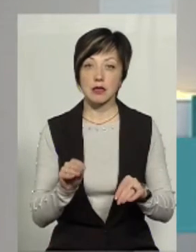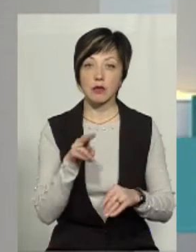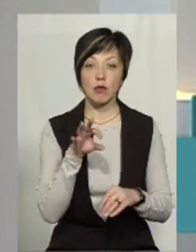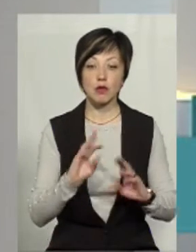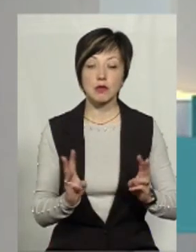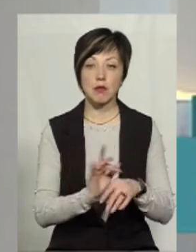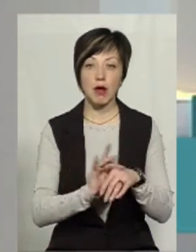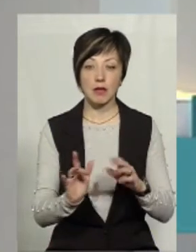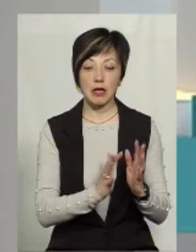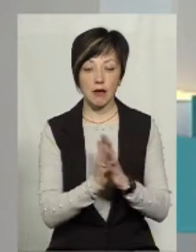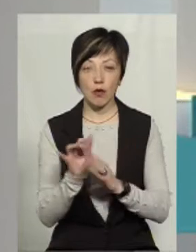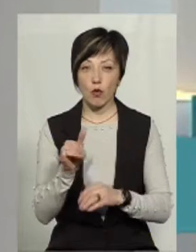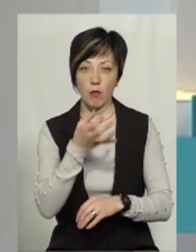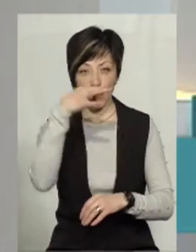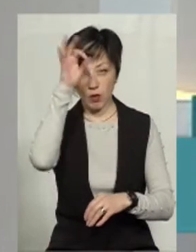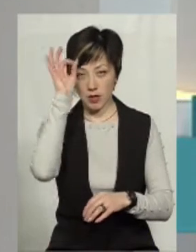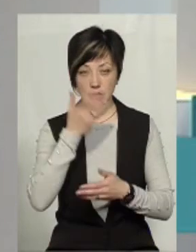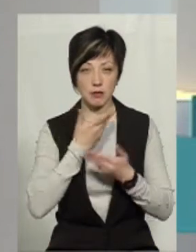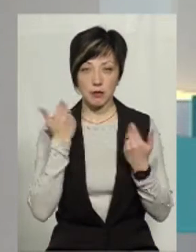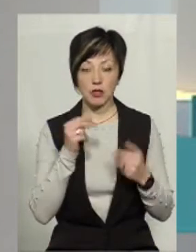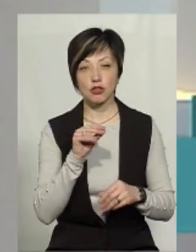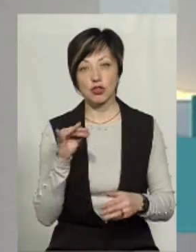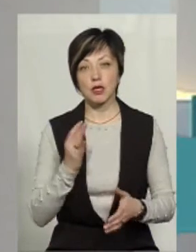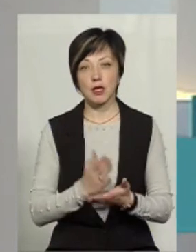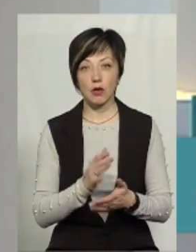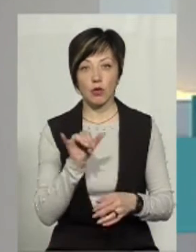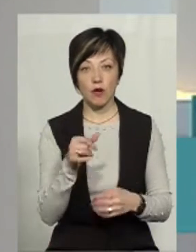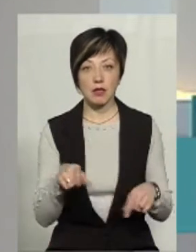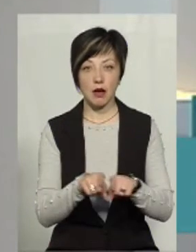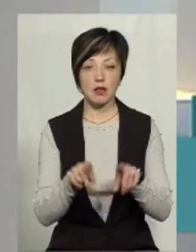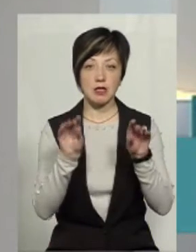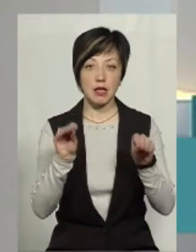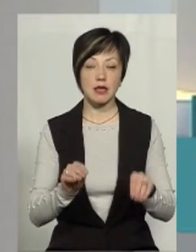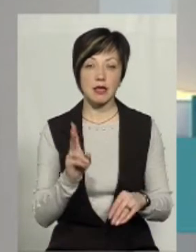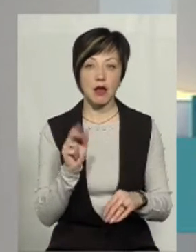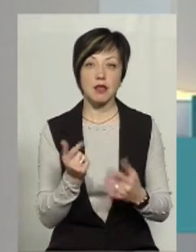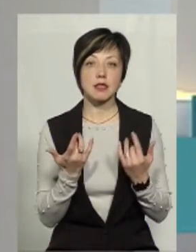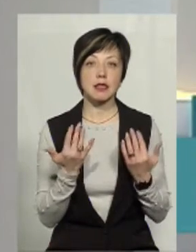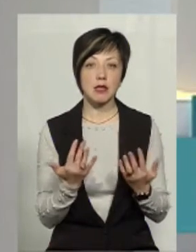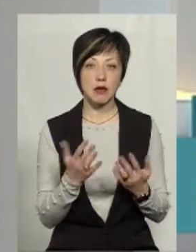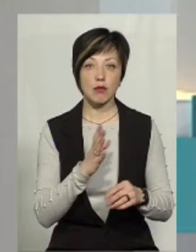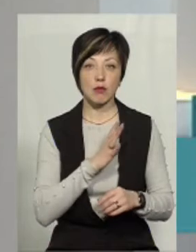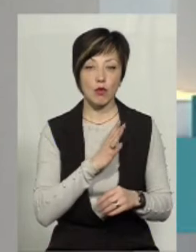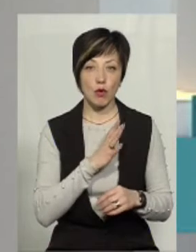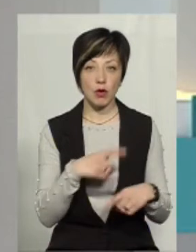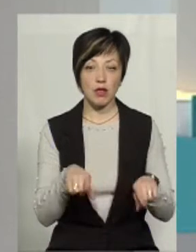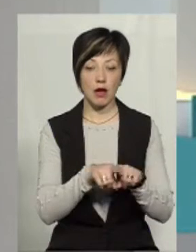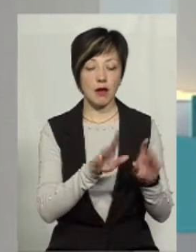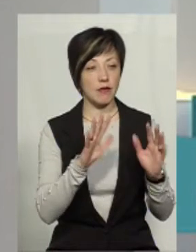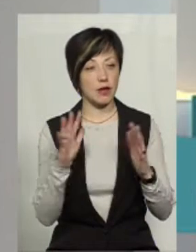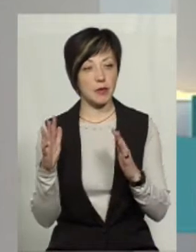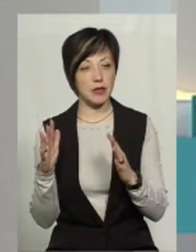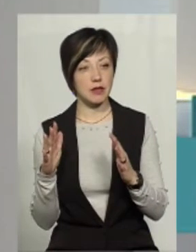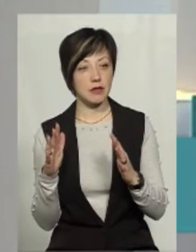по спалюванню трави у поліції не ведуть. Чи є у вас така статистика, скільки було таких